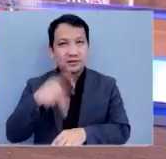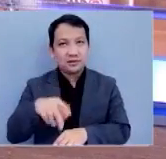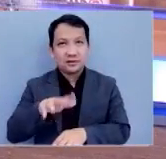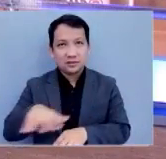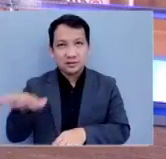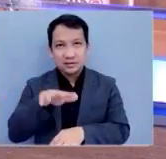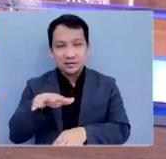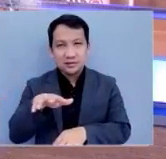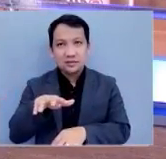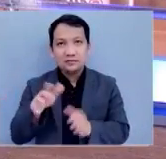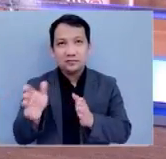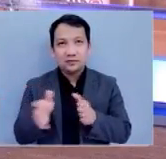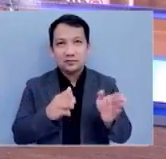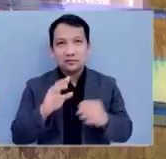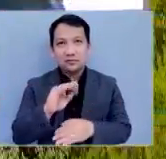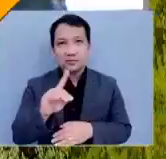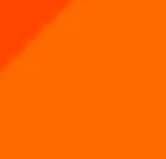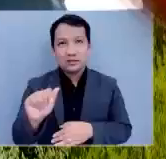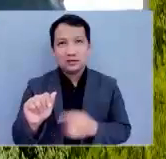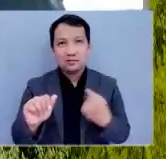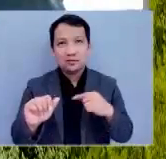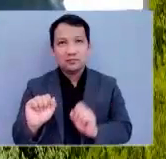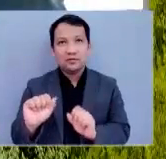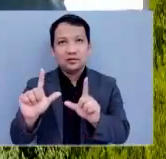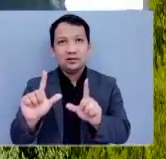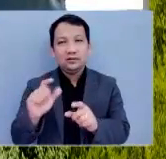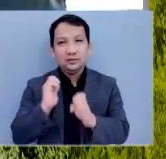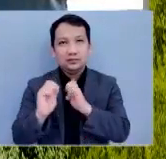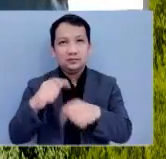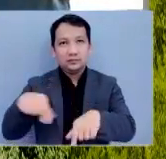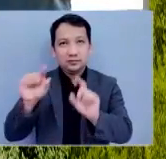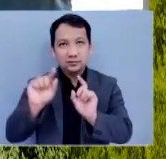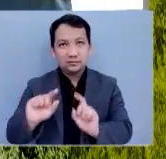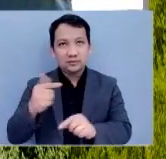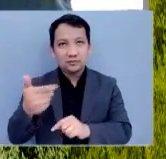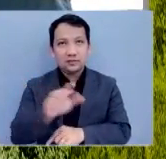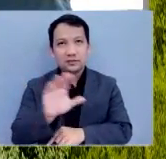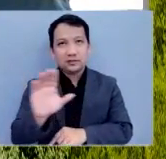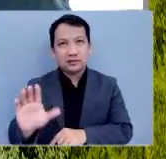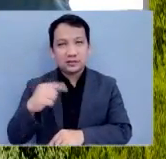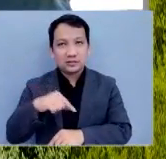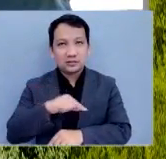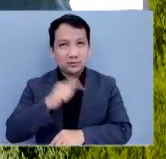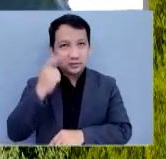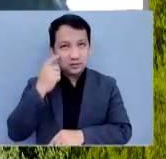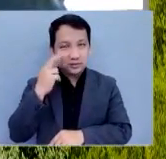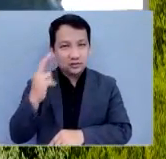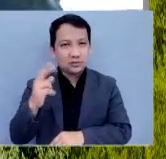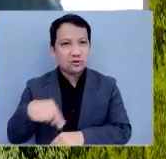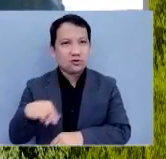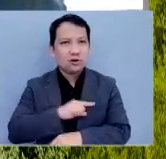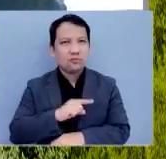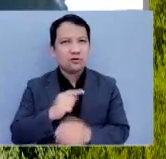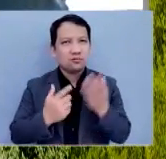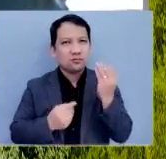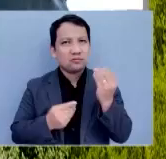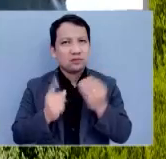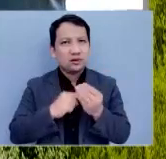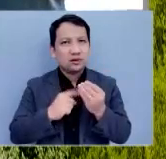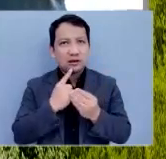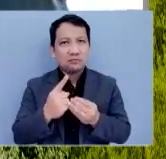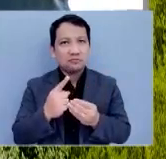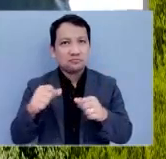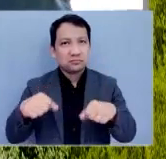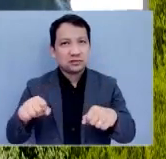rider sa plano na yan ng MMDA. Live mula sa EDSA Guadalupe na sa frontline ng balitang yan si Gio Robles. Gio, anong say ng ating mga